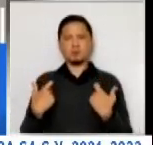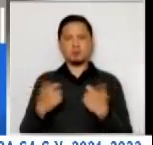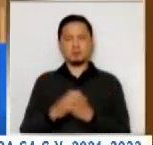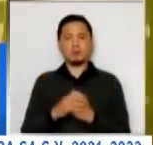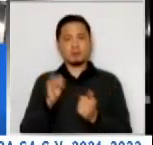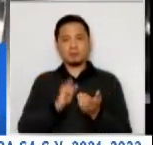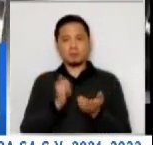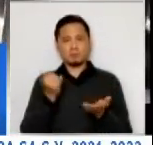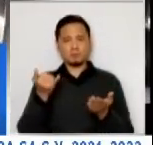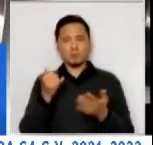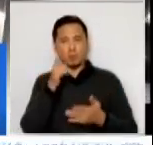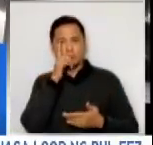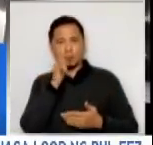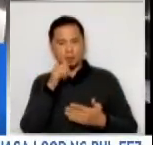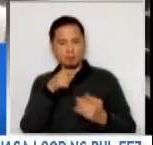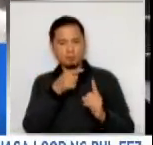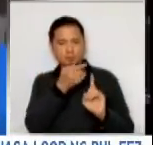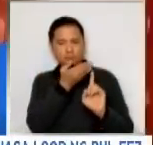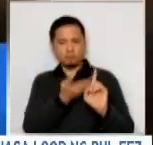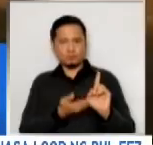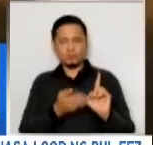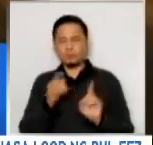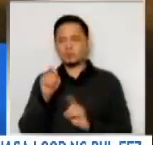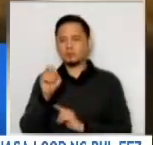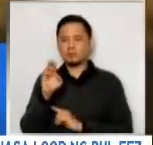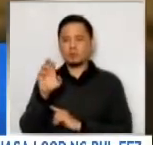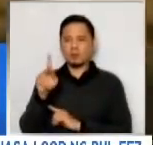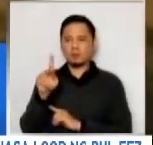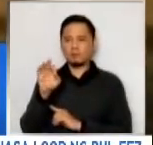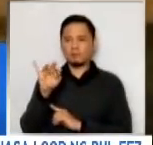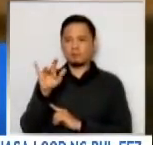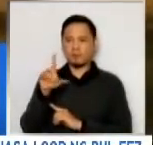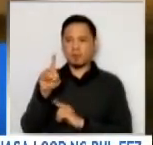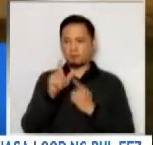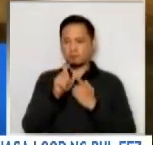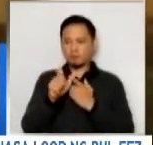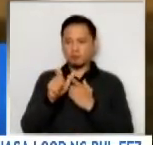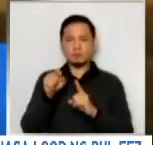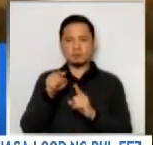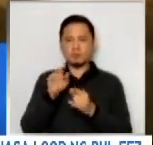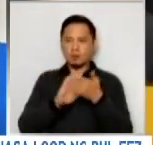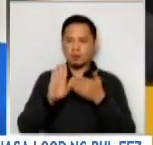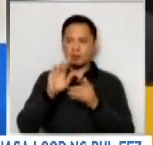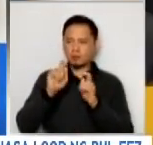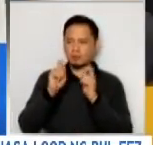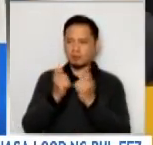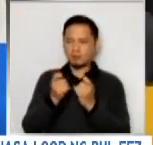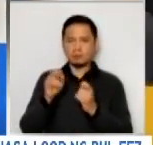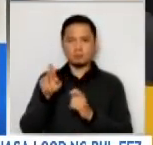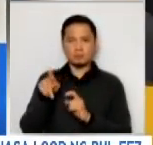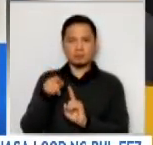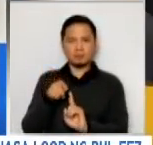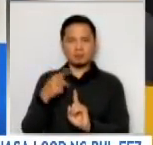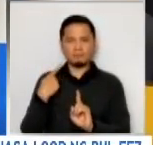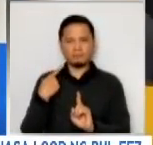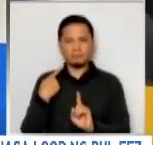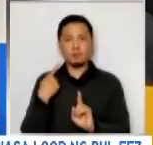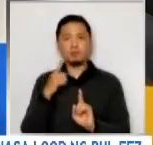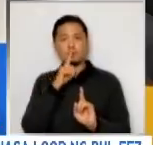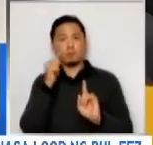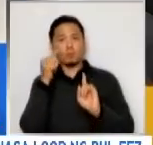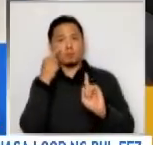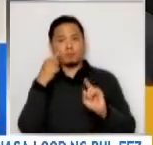and field player na siya ngayon pinagtutuunan ng atensyon ng San Sebastian College Track and Field Team. Ang target namin for the athletes is to improve